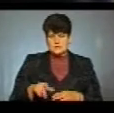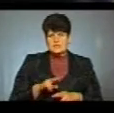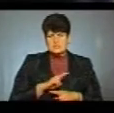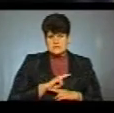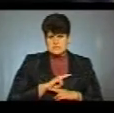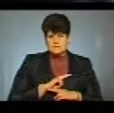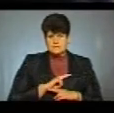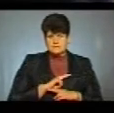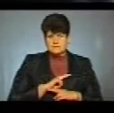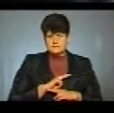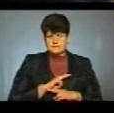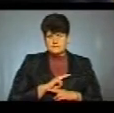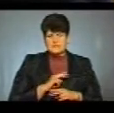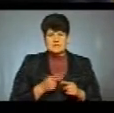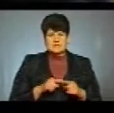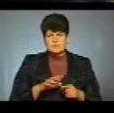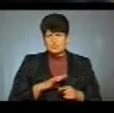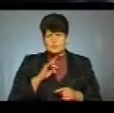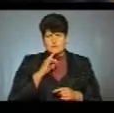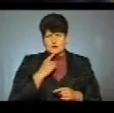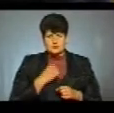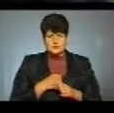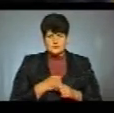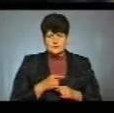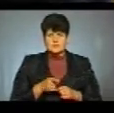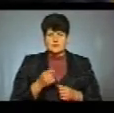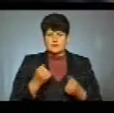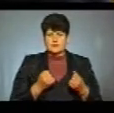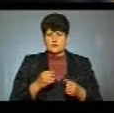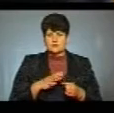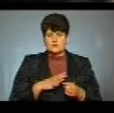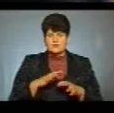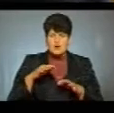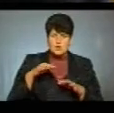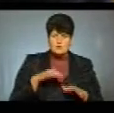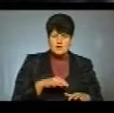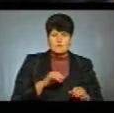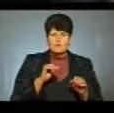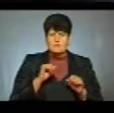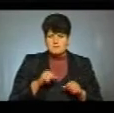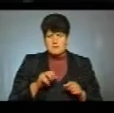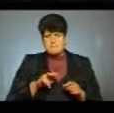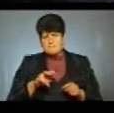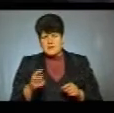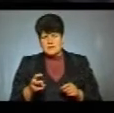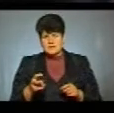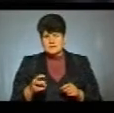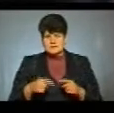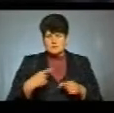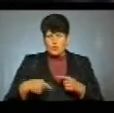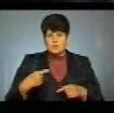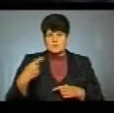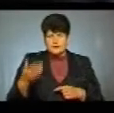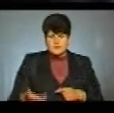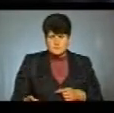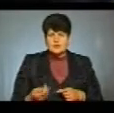загинула взагалі, автобус на ній був. Це було дуже важко працювати в даний момент, тому що автобус знаходився на Добривому, в будь-який момент міг перехилитися і покотитися далі. І от